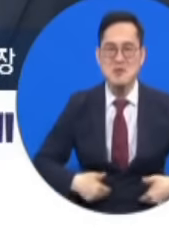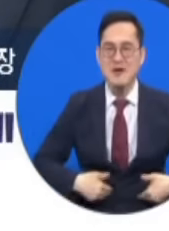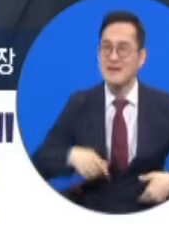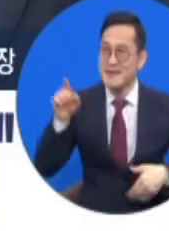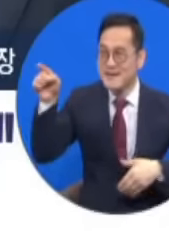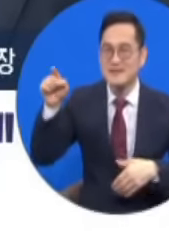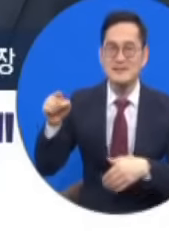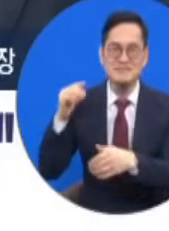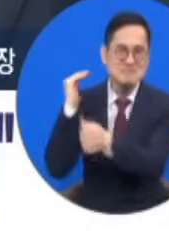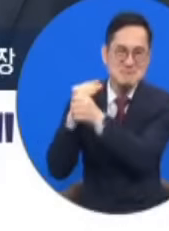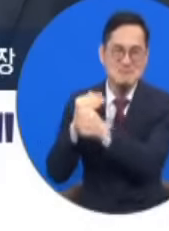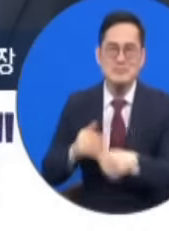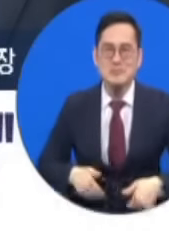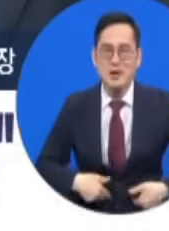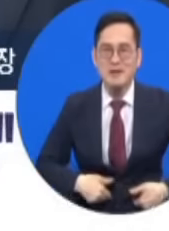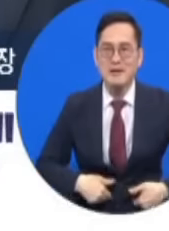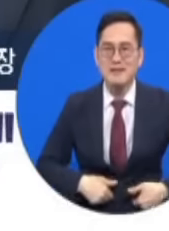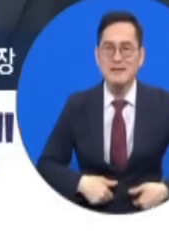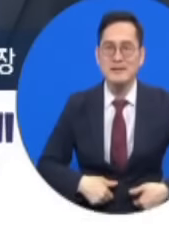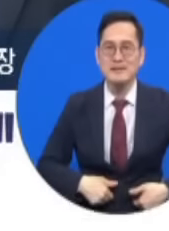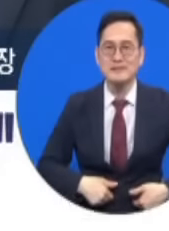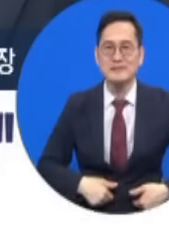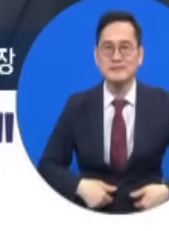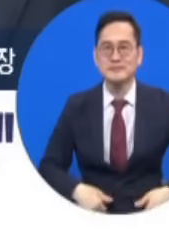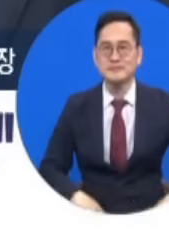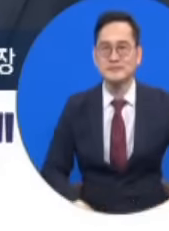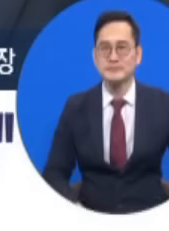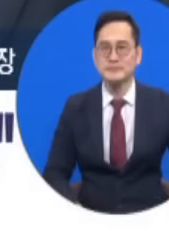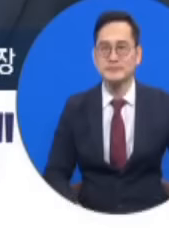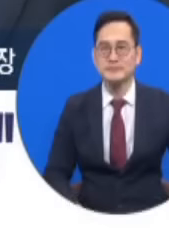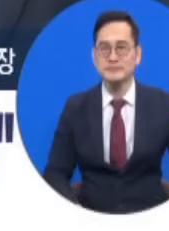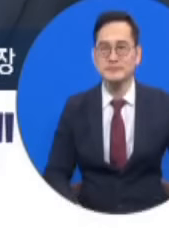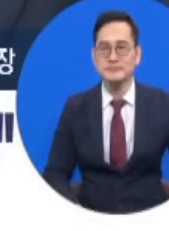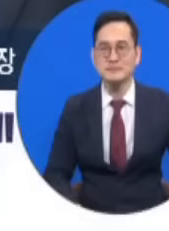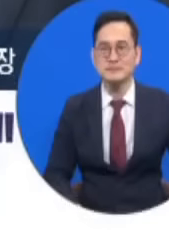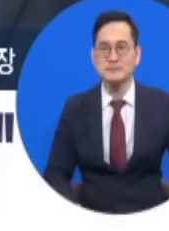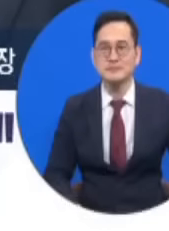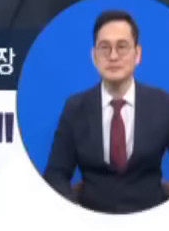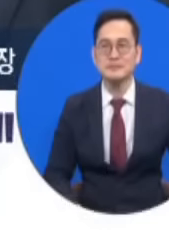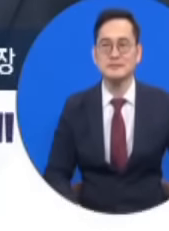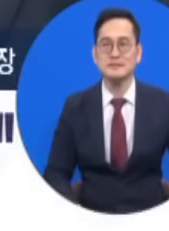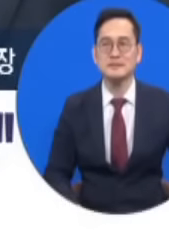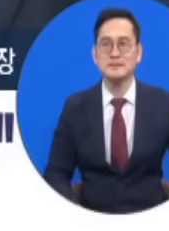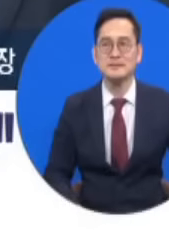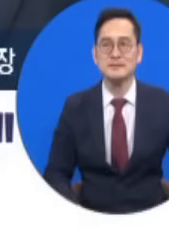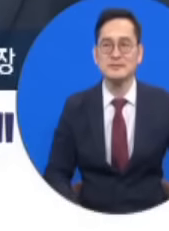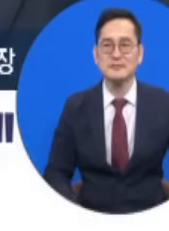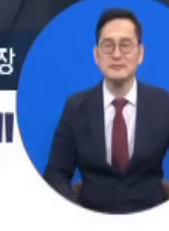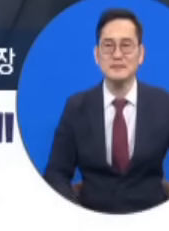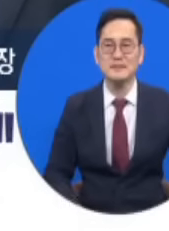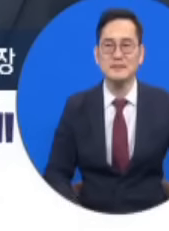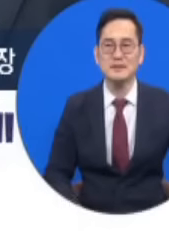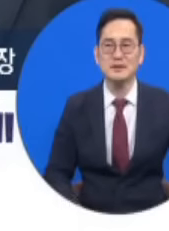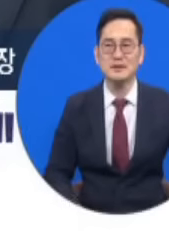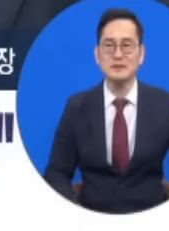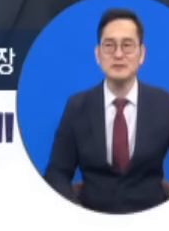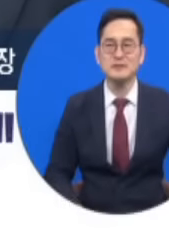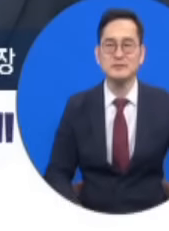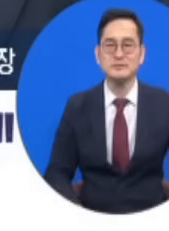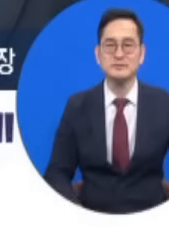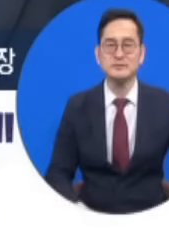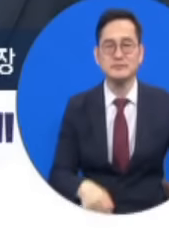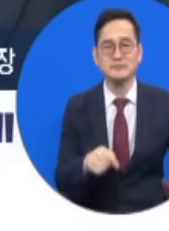외에도 뭐 이체 양명주라고 해서 민주당이 설정해 놓은 프레임이 굳이 뭐 이걸 가지고 하나하나 설명을